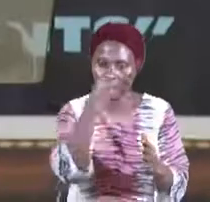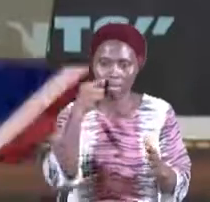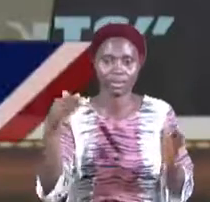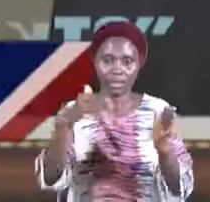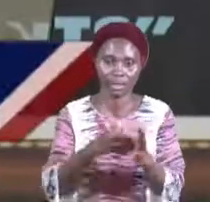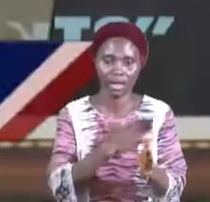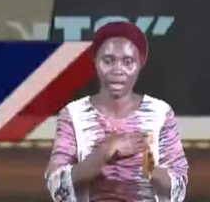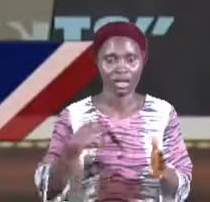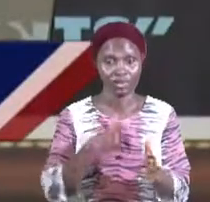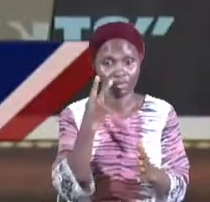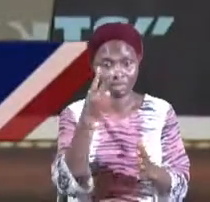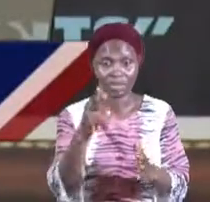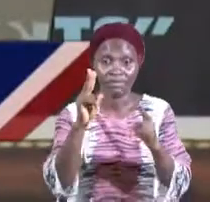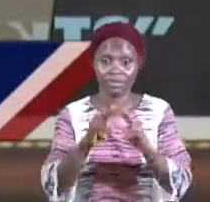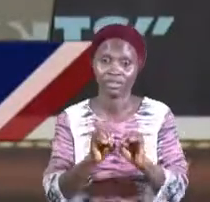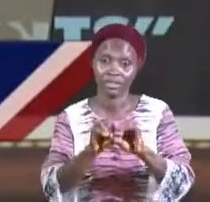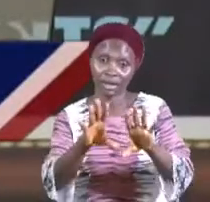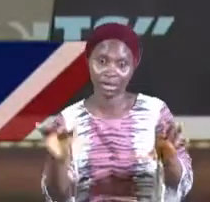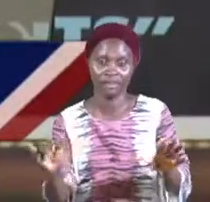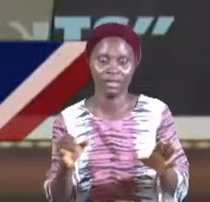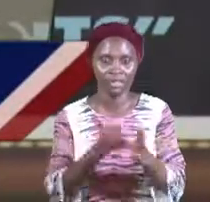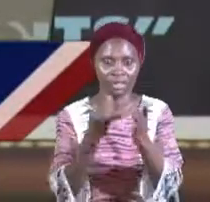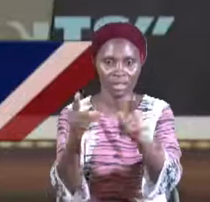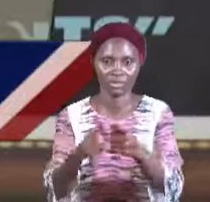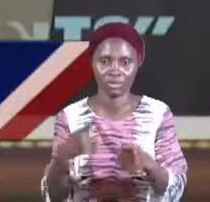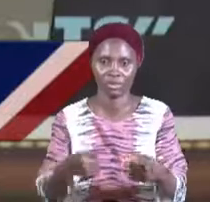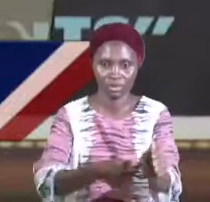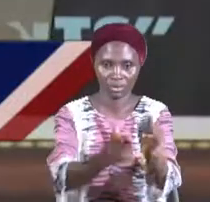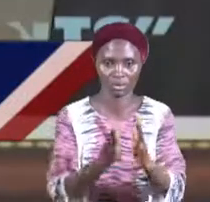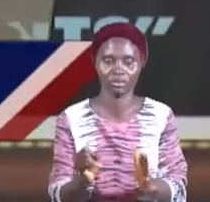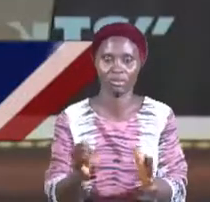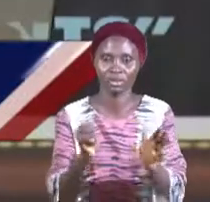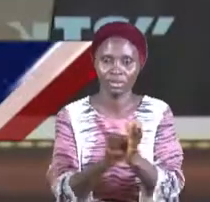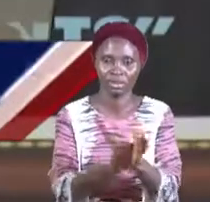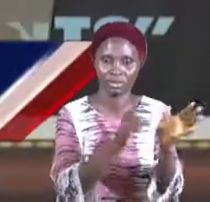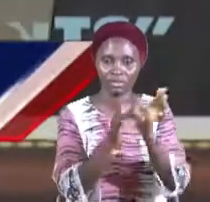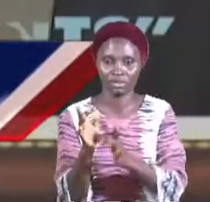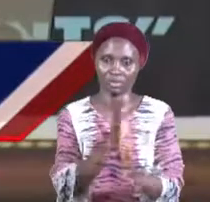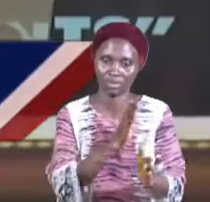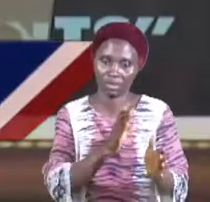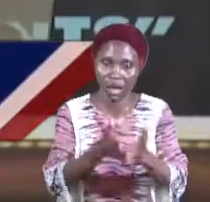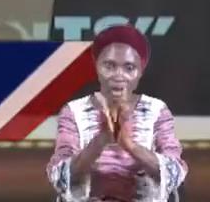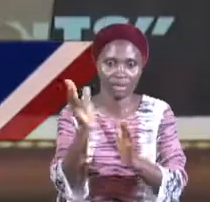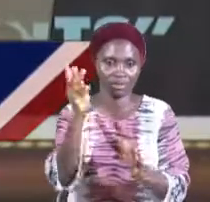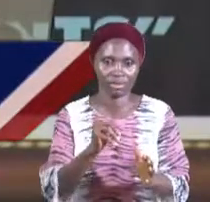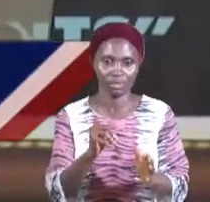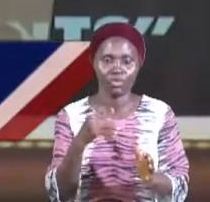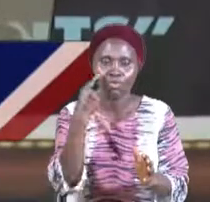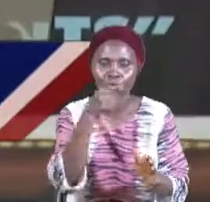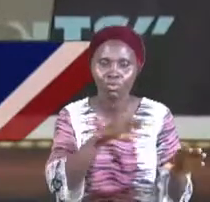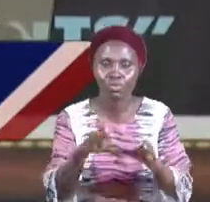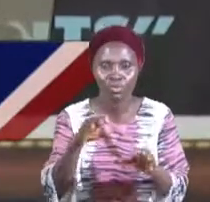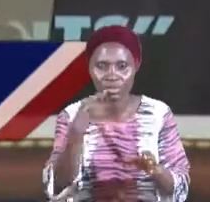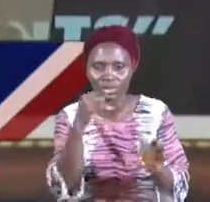nous voyons clairement. Et c'est arrivé aux disciples. Jésus leur a demandé, que dites-vous que je